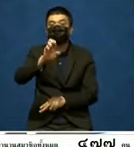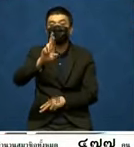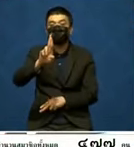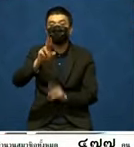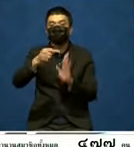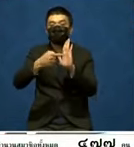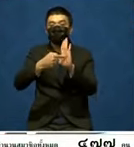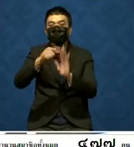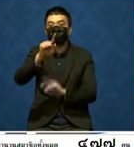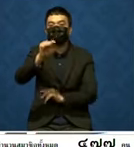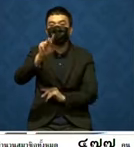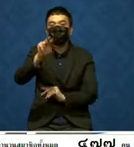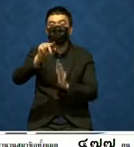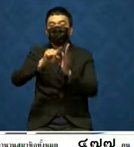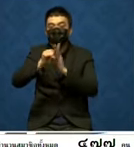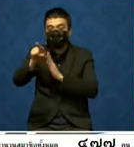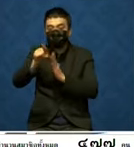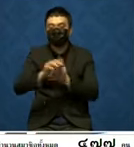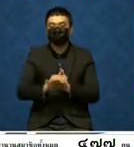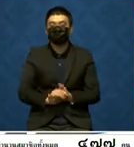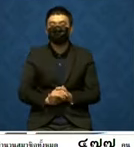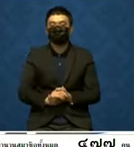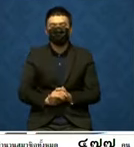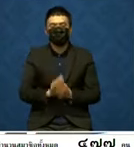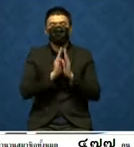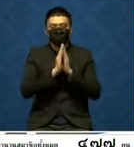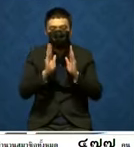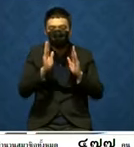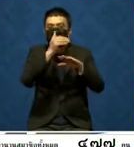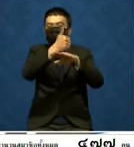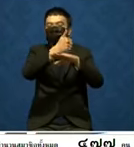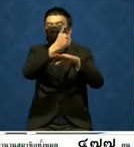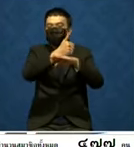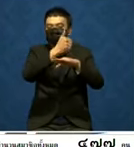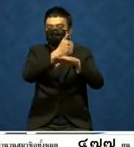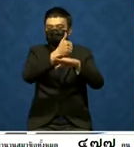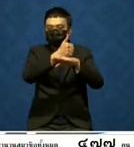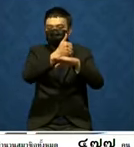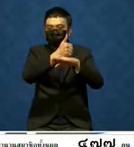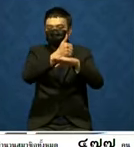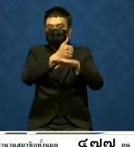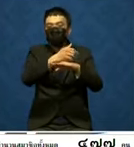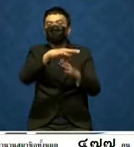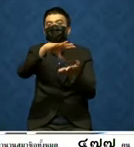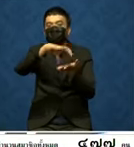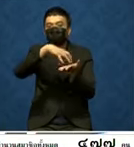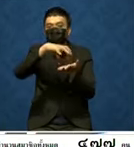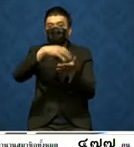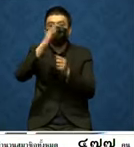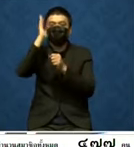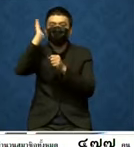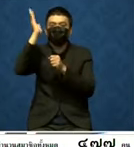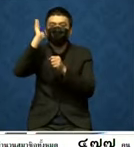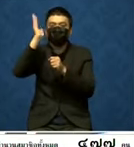ก็กราบขอบพระคุณท่านผอ.นะครับท่านผู้อำนวยการนะครับที่ได้กรุณาชี้แจงอย่